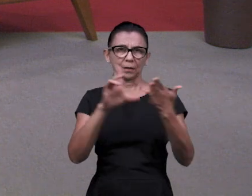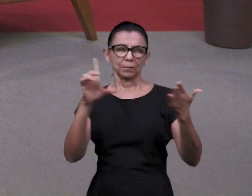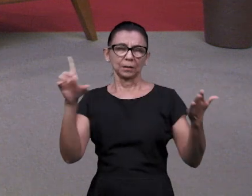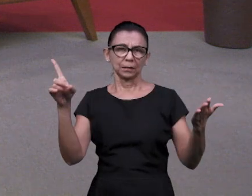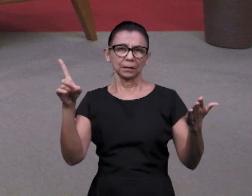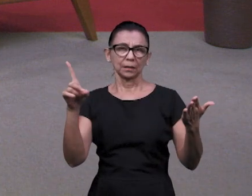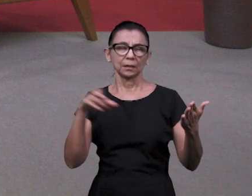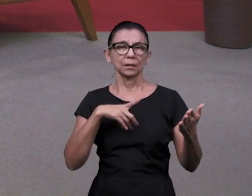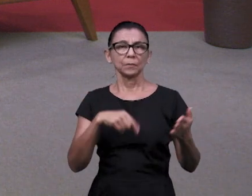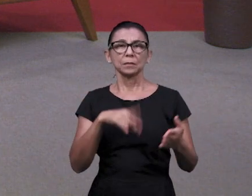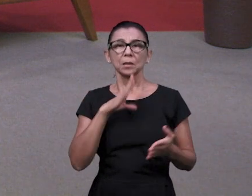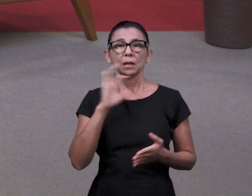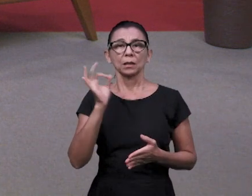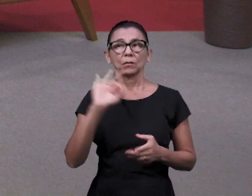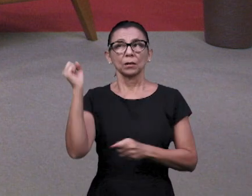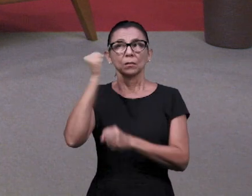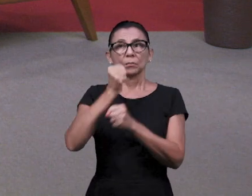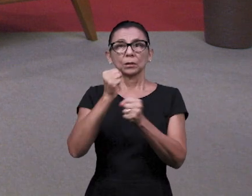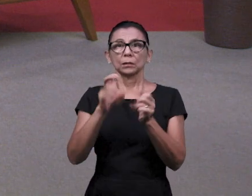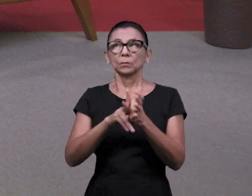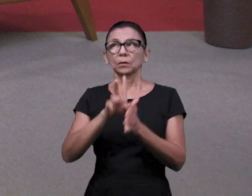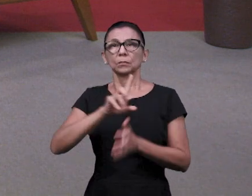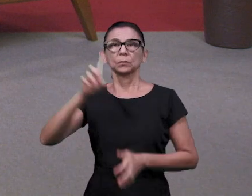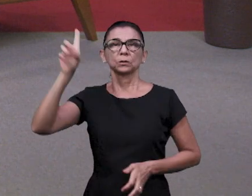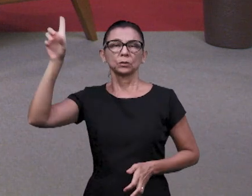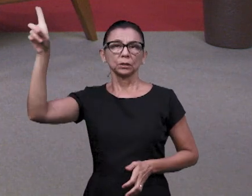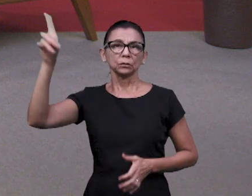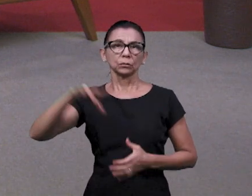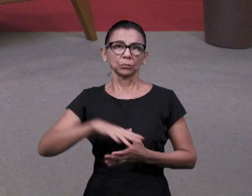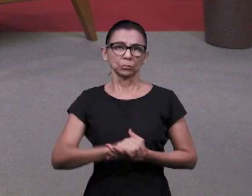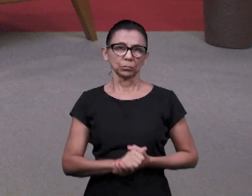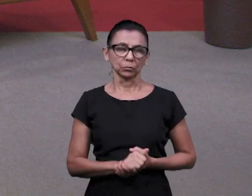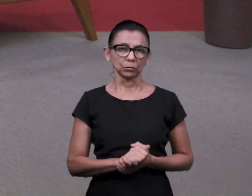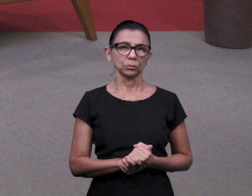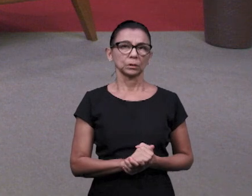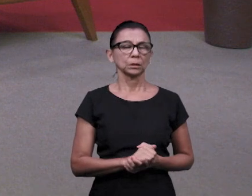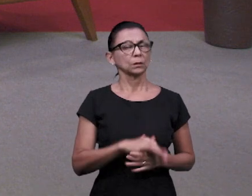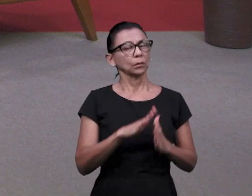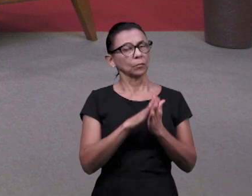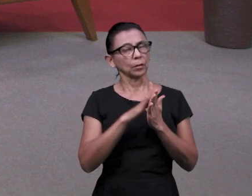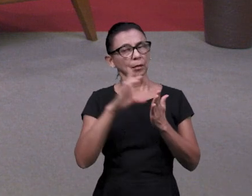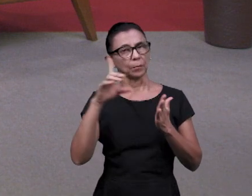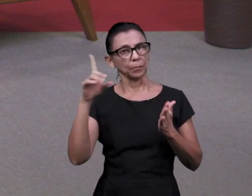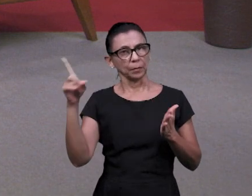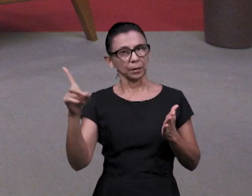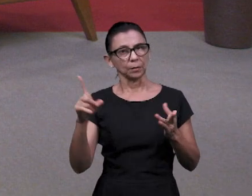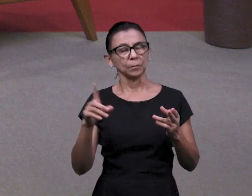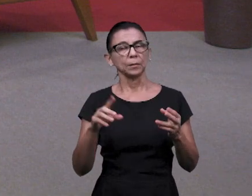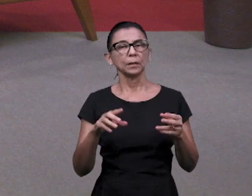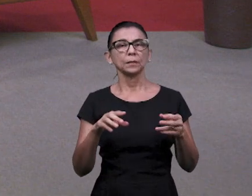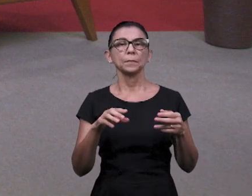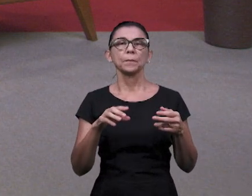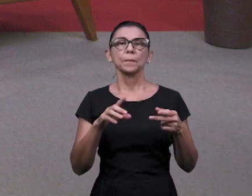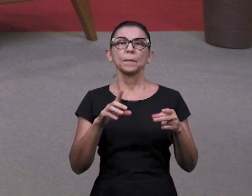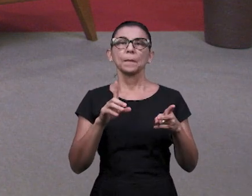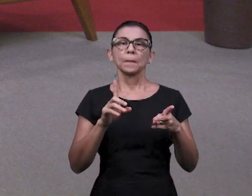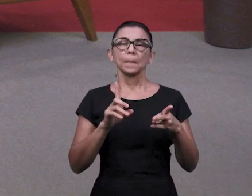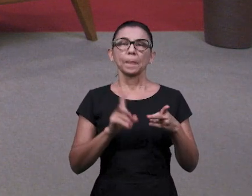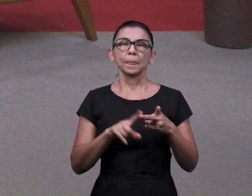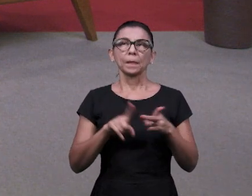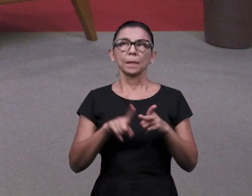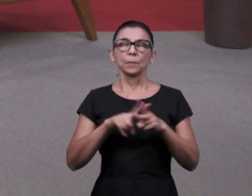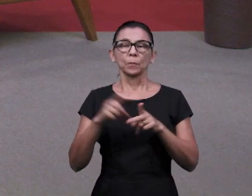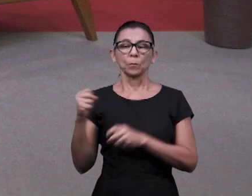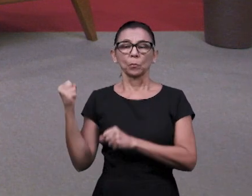nécessaires, n'est-ce pas? Les Écritures, donc c'est ce que se trouve dans la Bible, le texte, le pouvoir de Dieu, l'action de Saint-Esprit, n'est-ce pas?